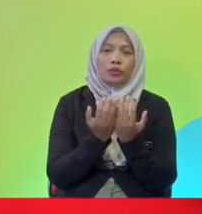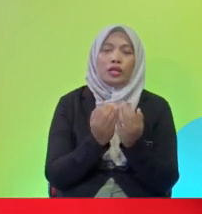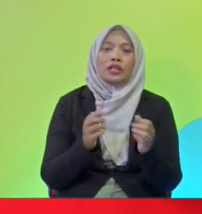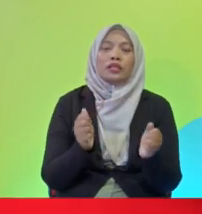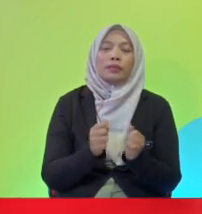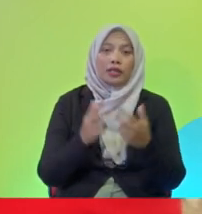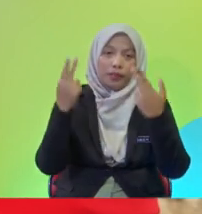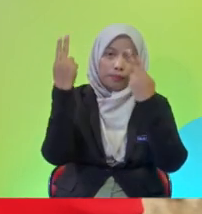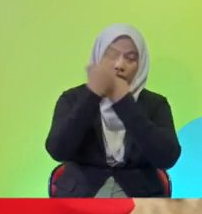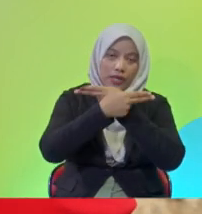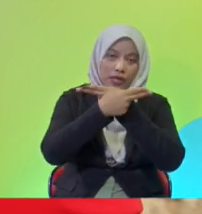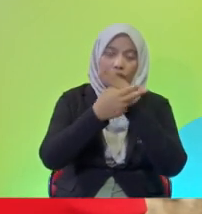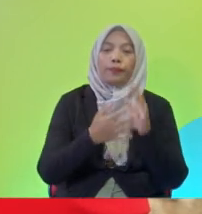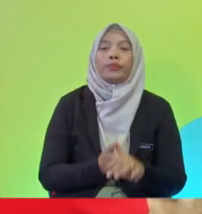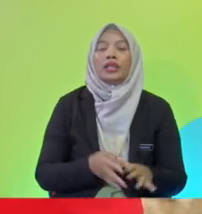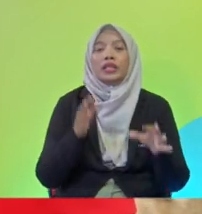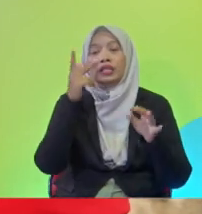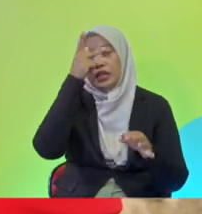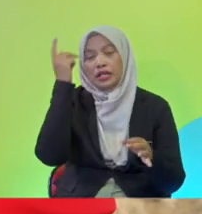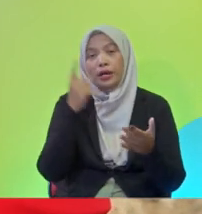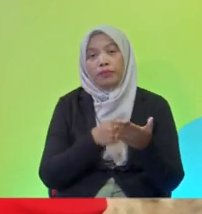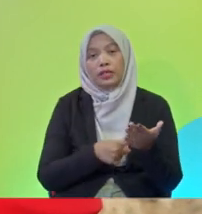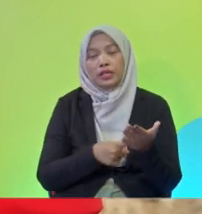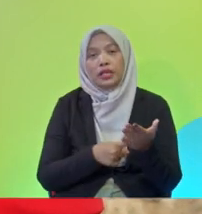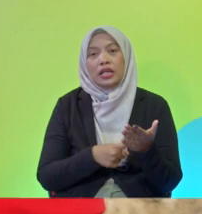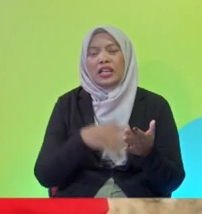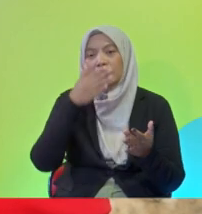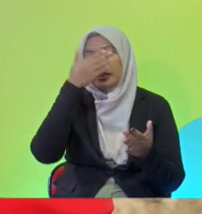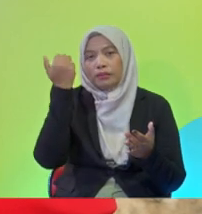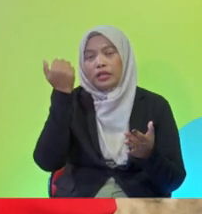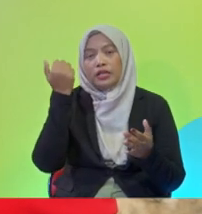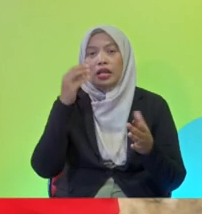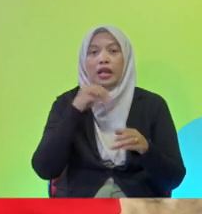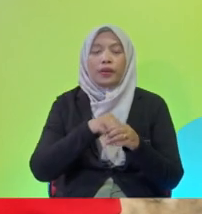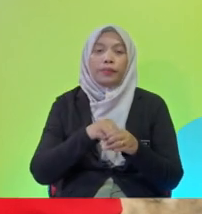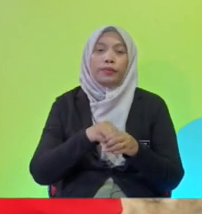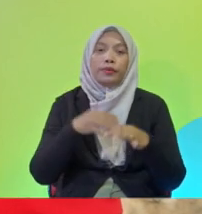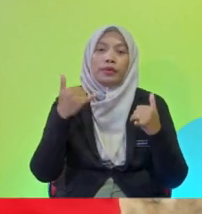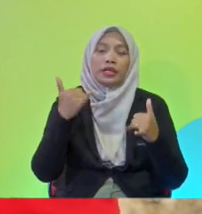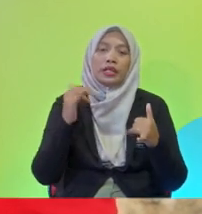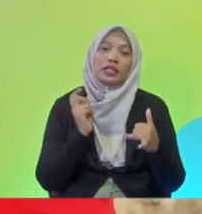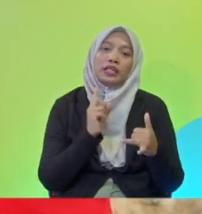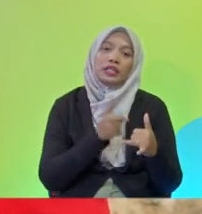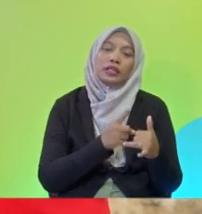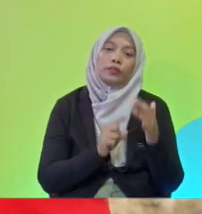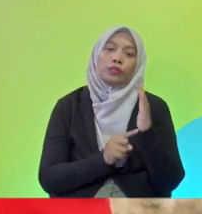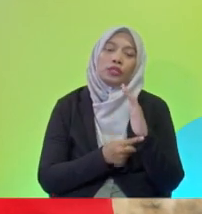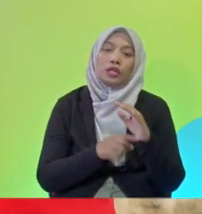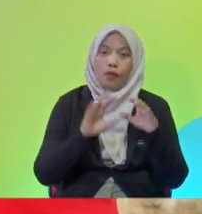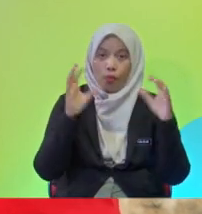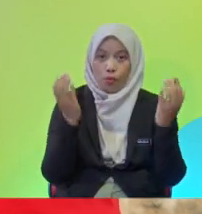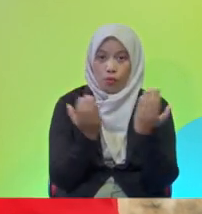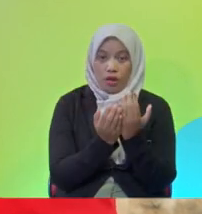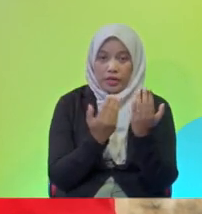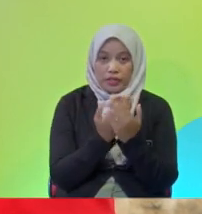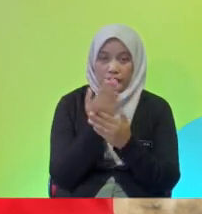jadi jawapan ni betul lah kerana apa? Sebab kita tengok, okay, bila kita dalam situasi permainan, kita mempunyai bola di tangan.